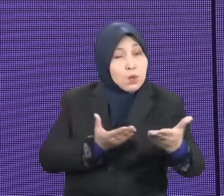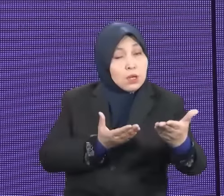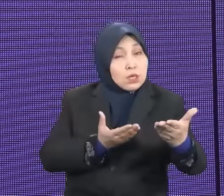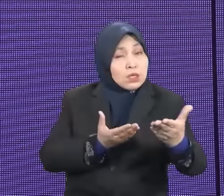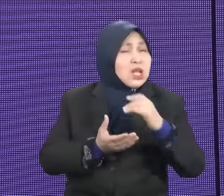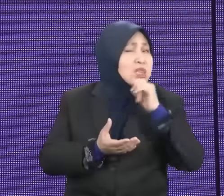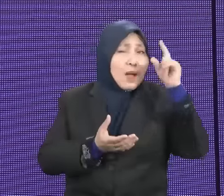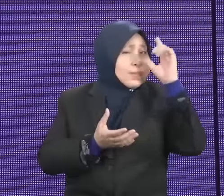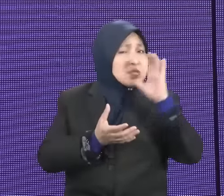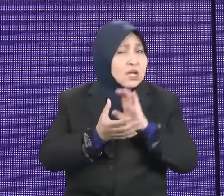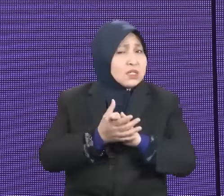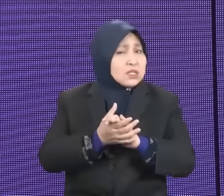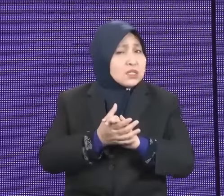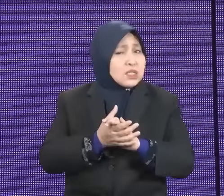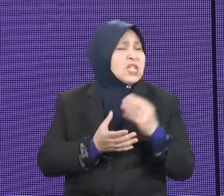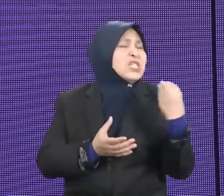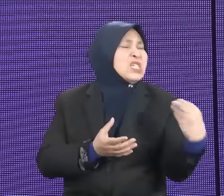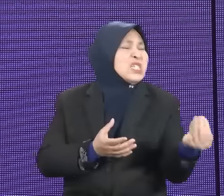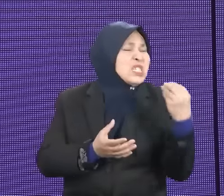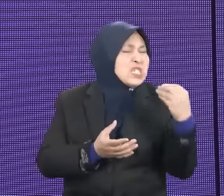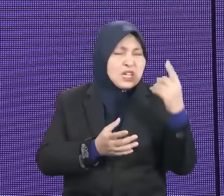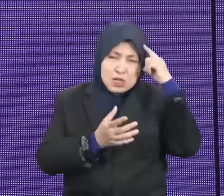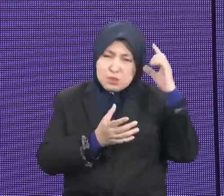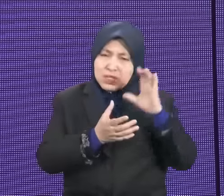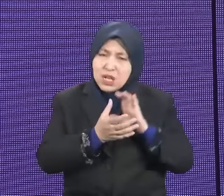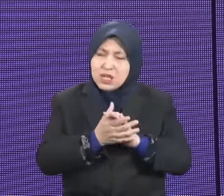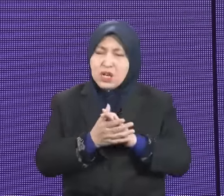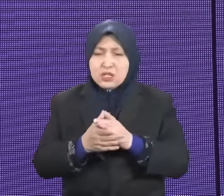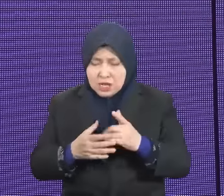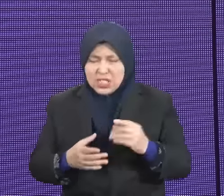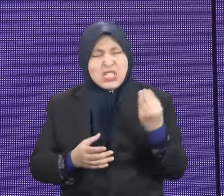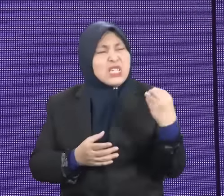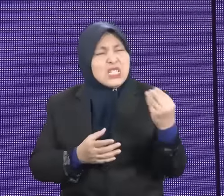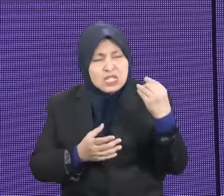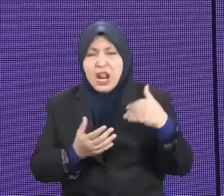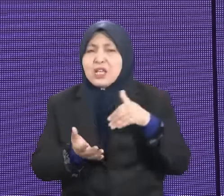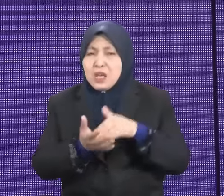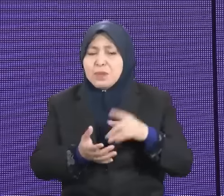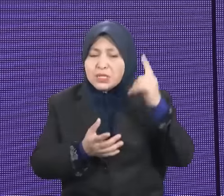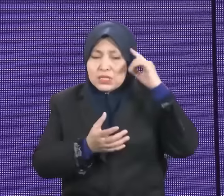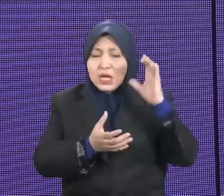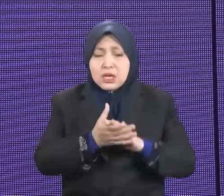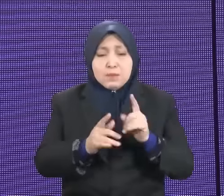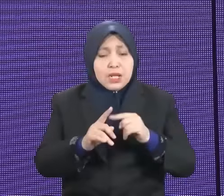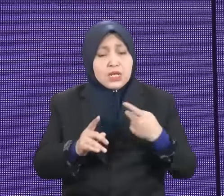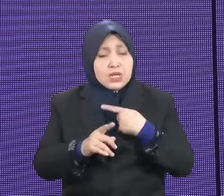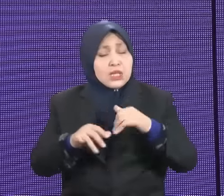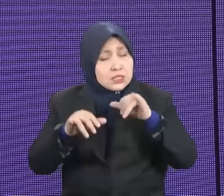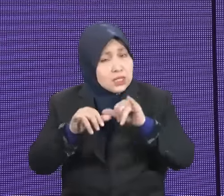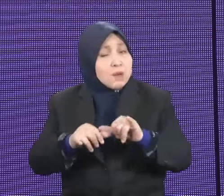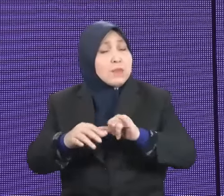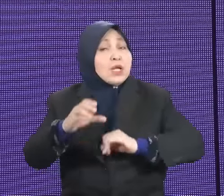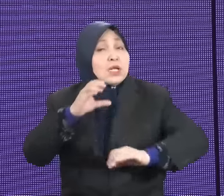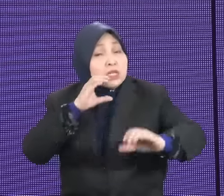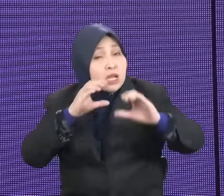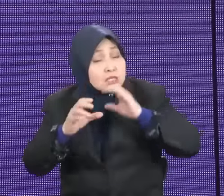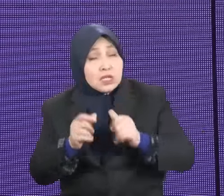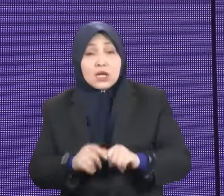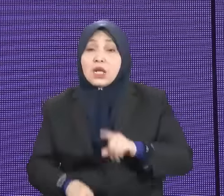percayaan udah jadi sikit gitu yang dia masih percaya jadi apabila kita makin berinteraksi dengan